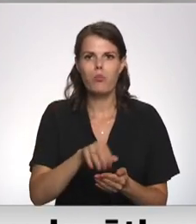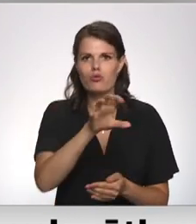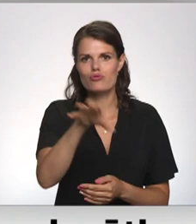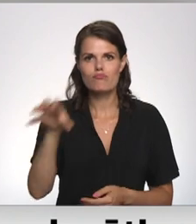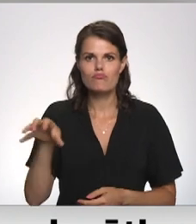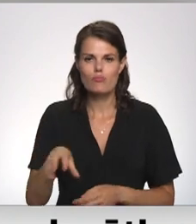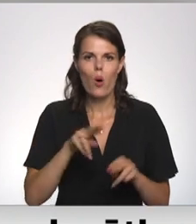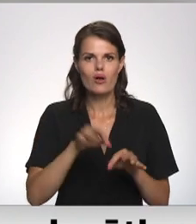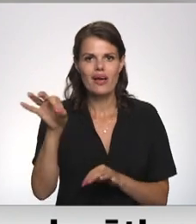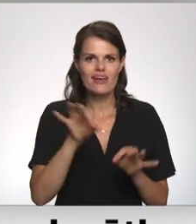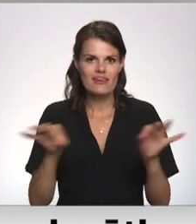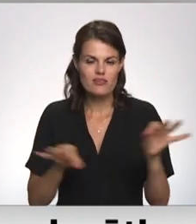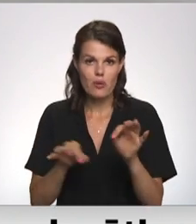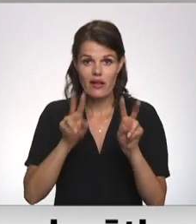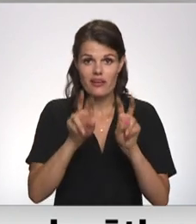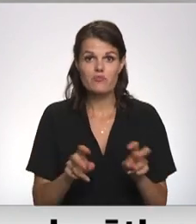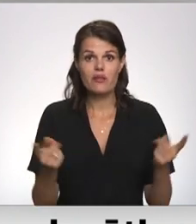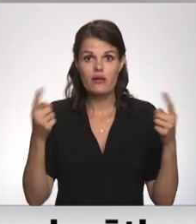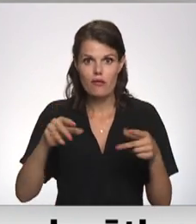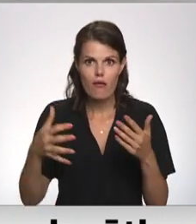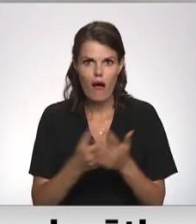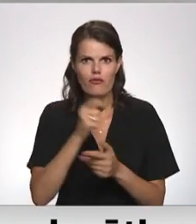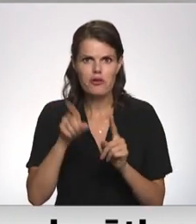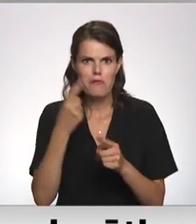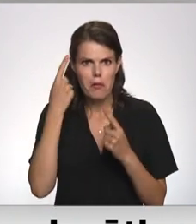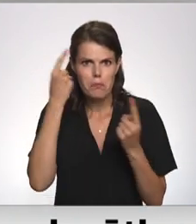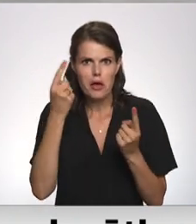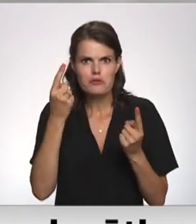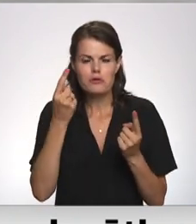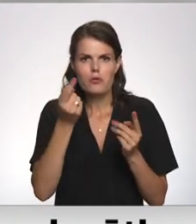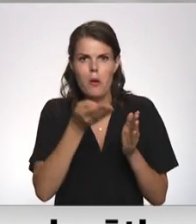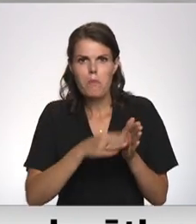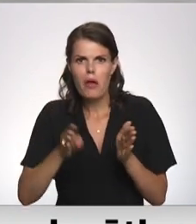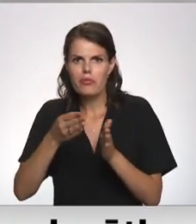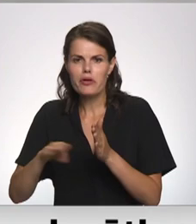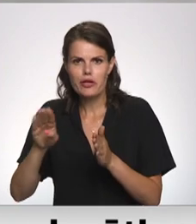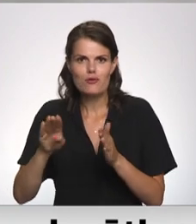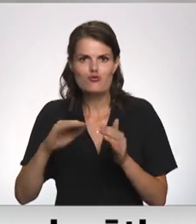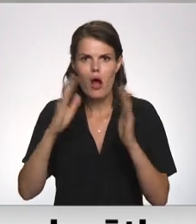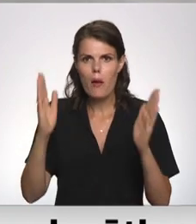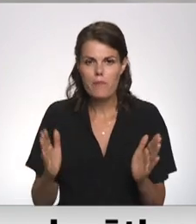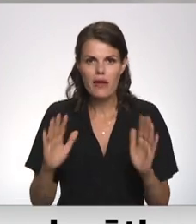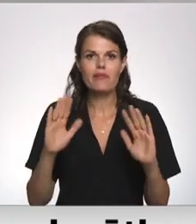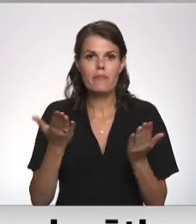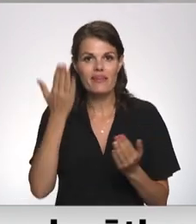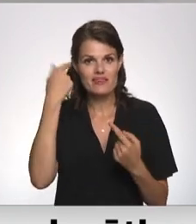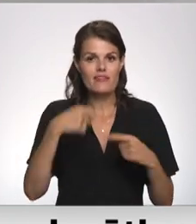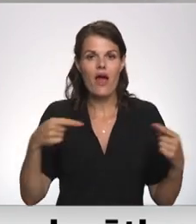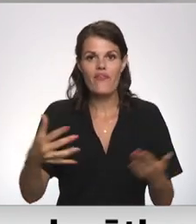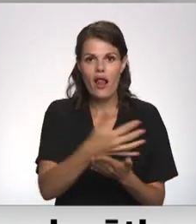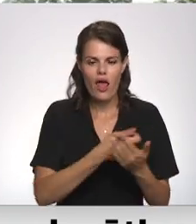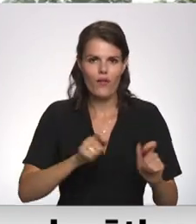izmērus. Izpētes laikā arheologi uzgāja vēl nezināmu bedrīšu akmeni, bet vietējo iedzīvotāju atrastās senlietas ir nodotas muzejam.